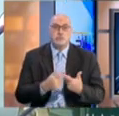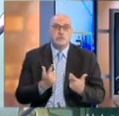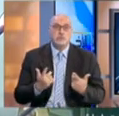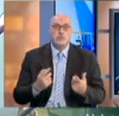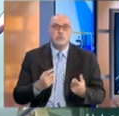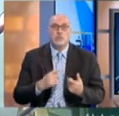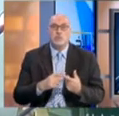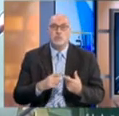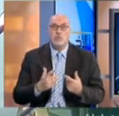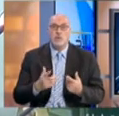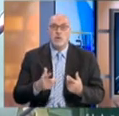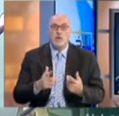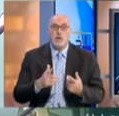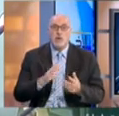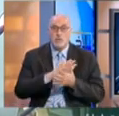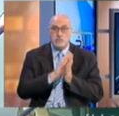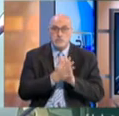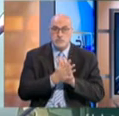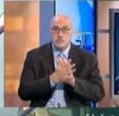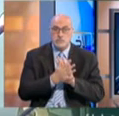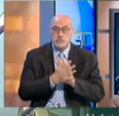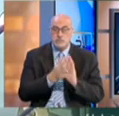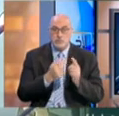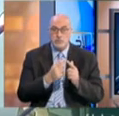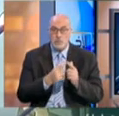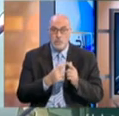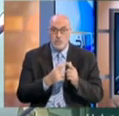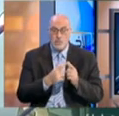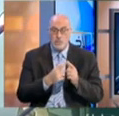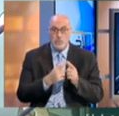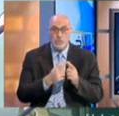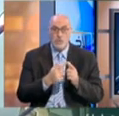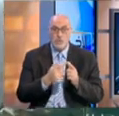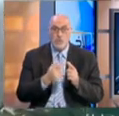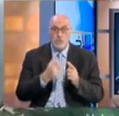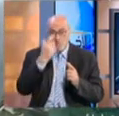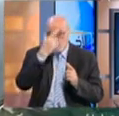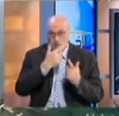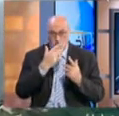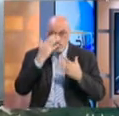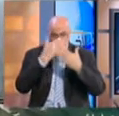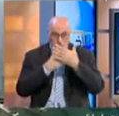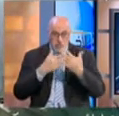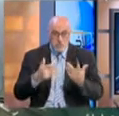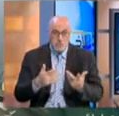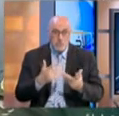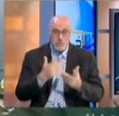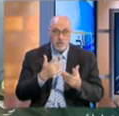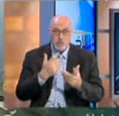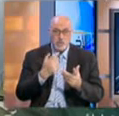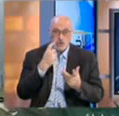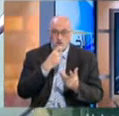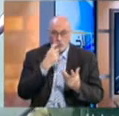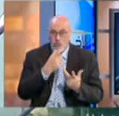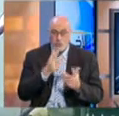مخططاتها المشبوهة، وأماطت اللثام عن الحقد الدفين